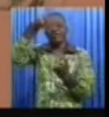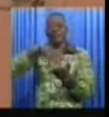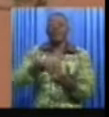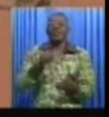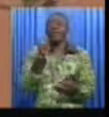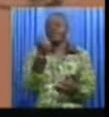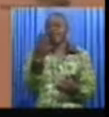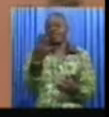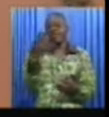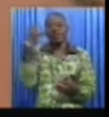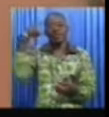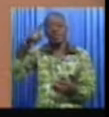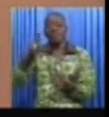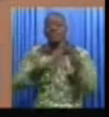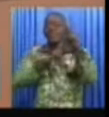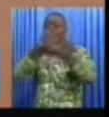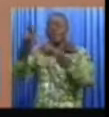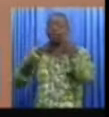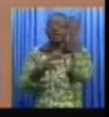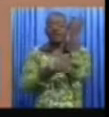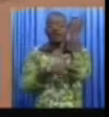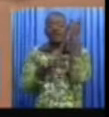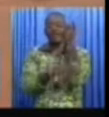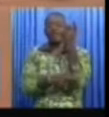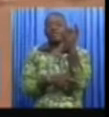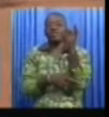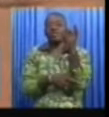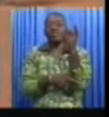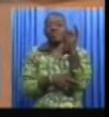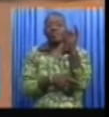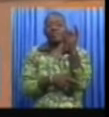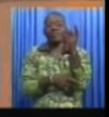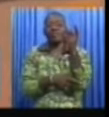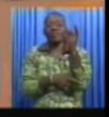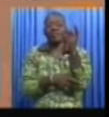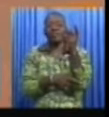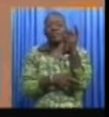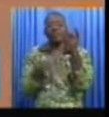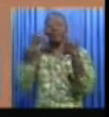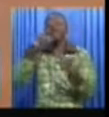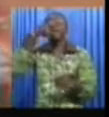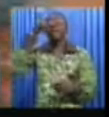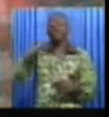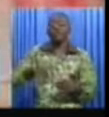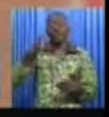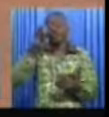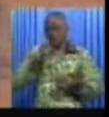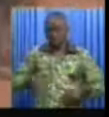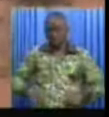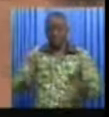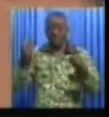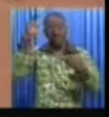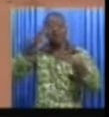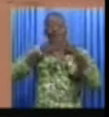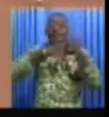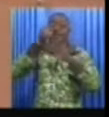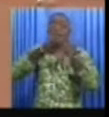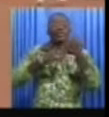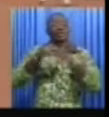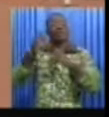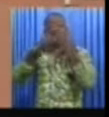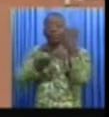2014. Pour les populations de la région de la boucle du Moun, il faut continuer les efforts de construction de leur